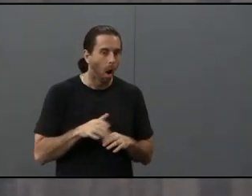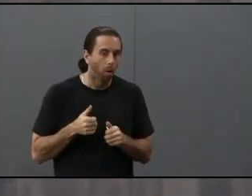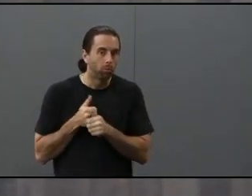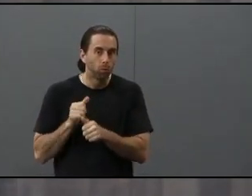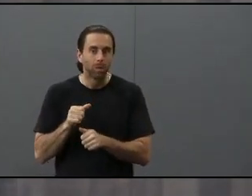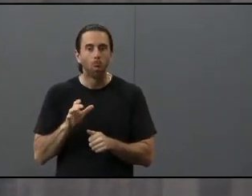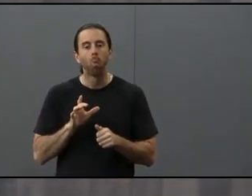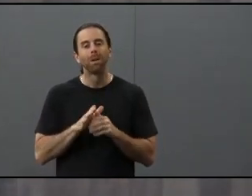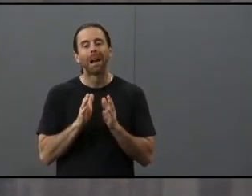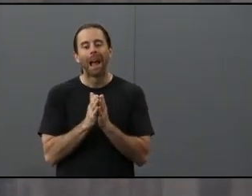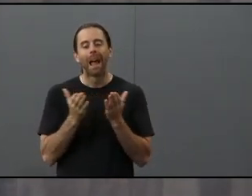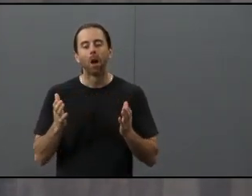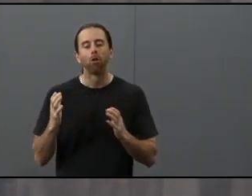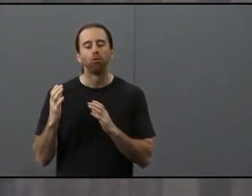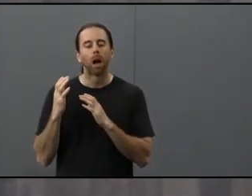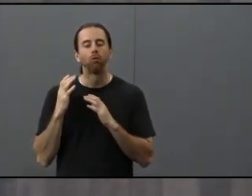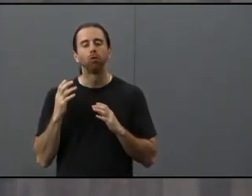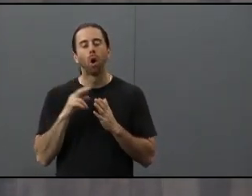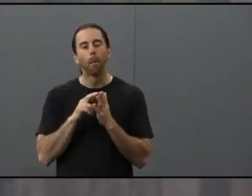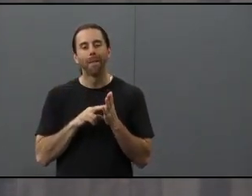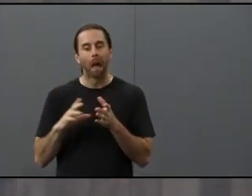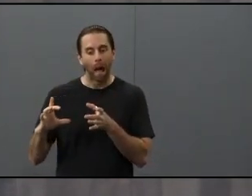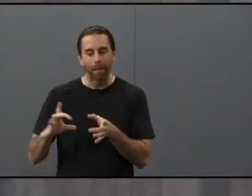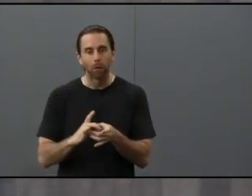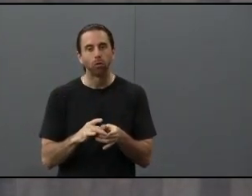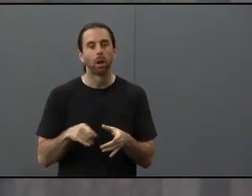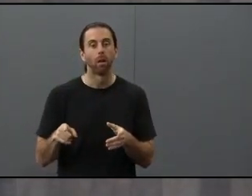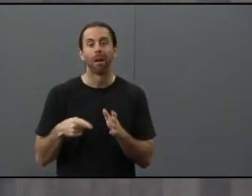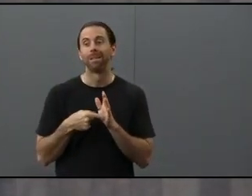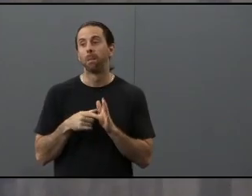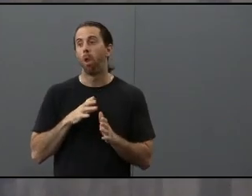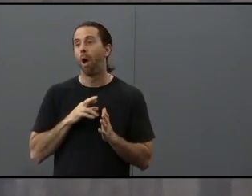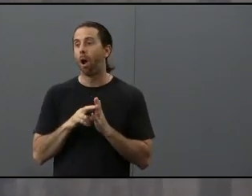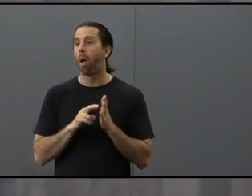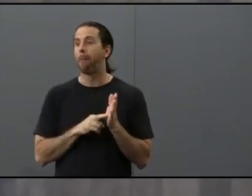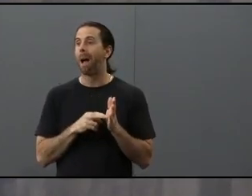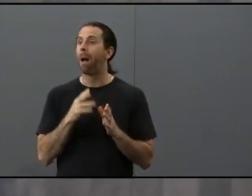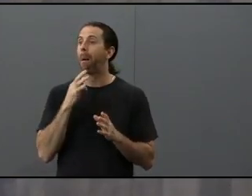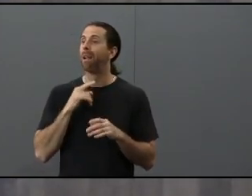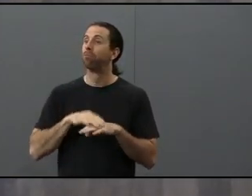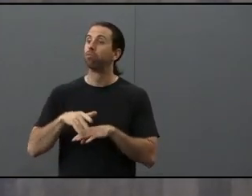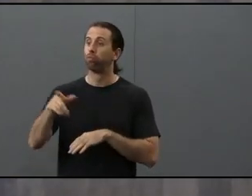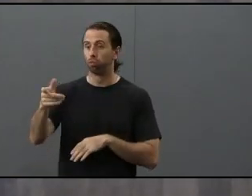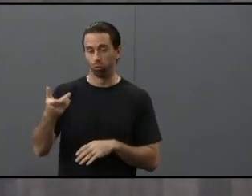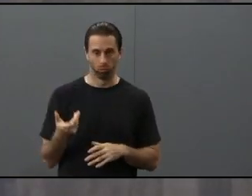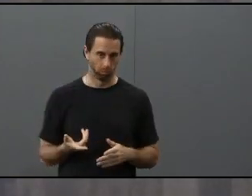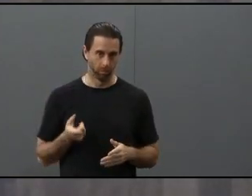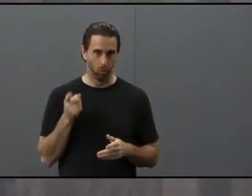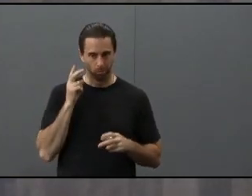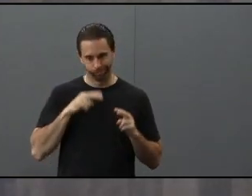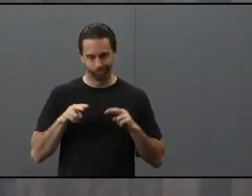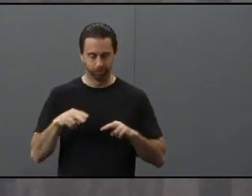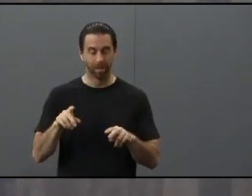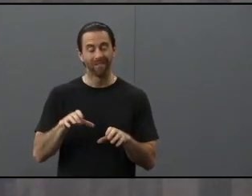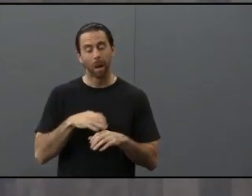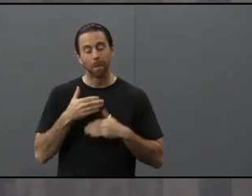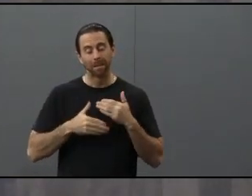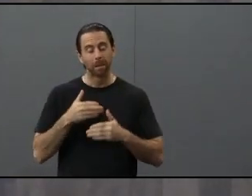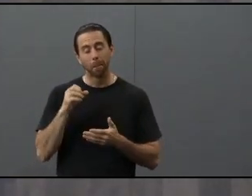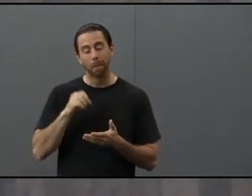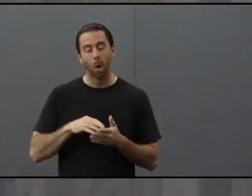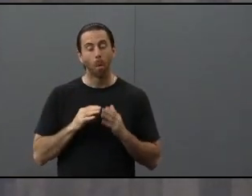cahier de charge réglementaire qui va s'y rattacher et là à tire d'exemple les règlements dont vous parlez faire un processus de plan